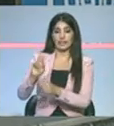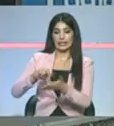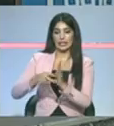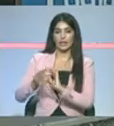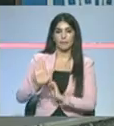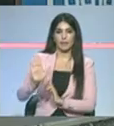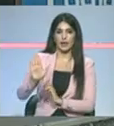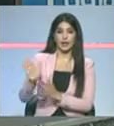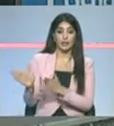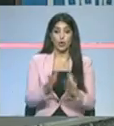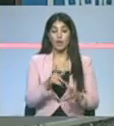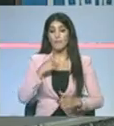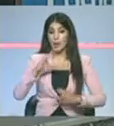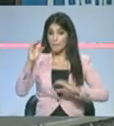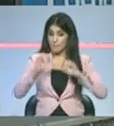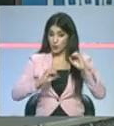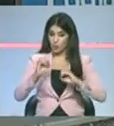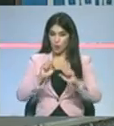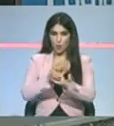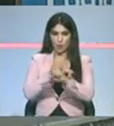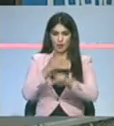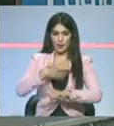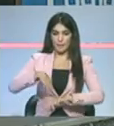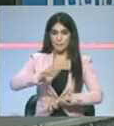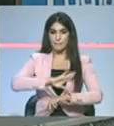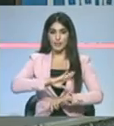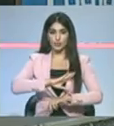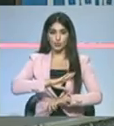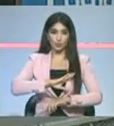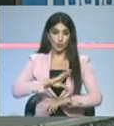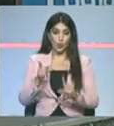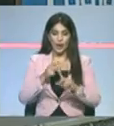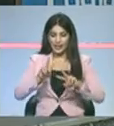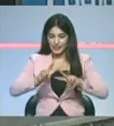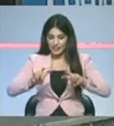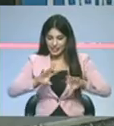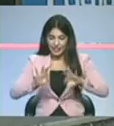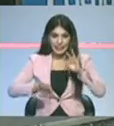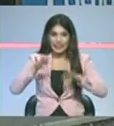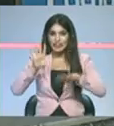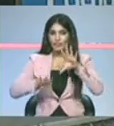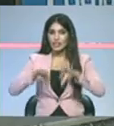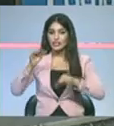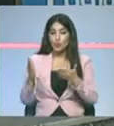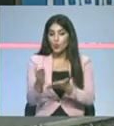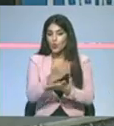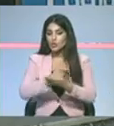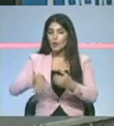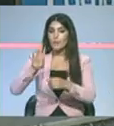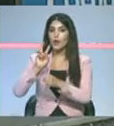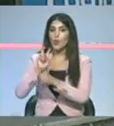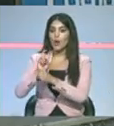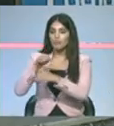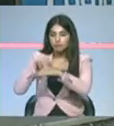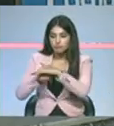عن طريق معناها منظومة واضحة اللي هي معناها عمليات الفرز والجمع والخزن في انتظار التصرف